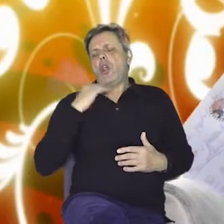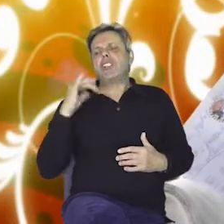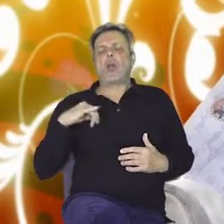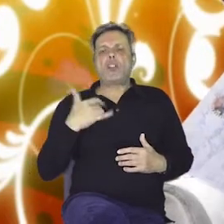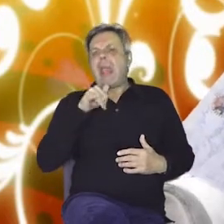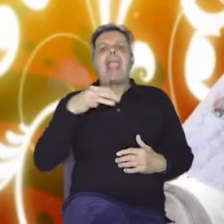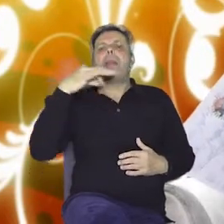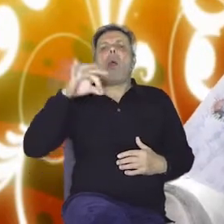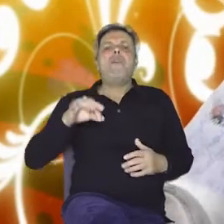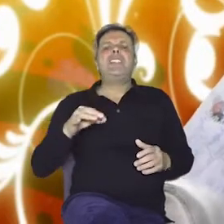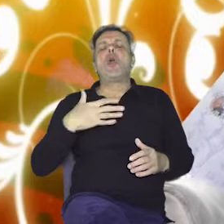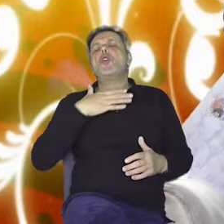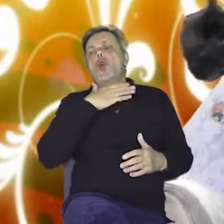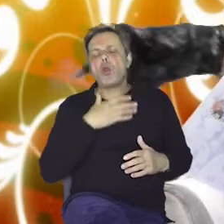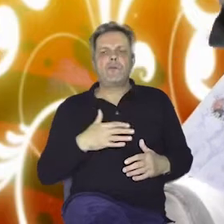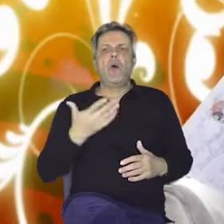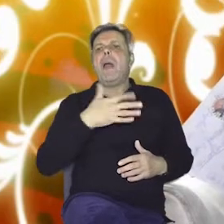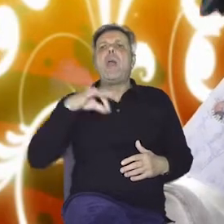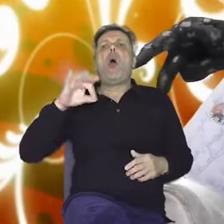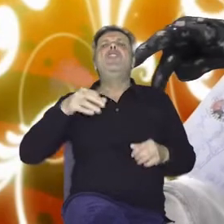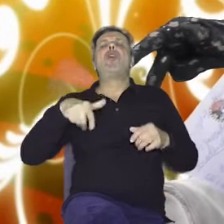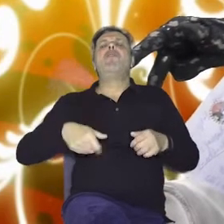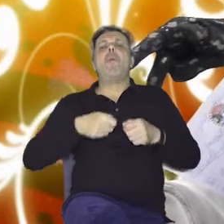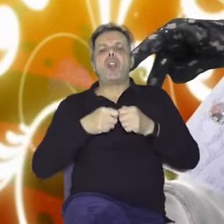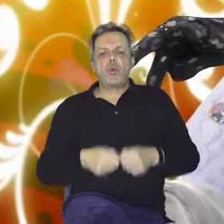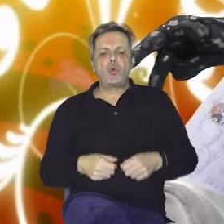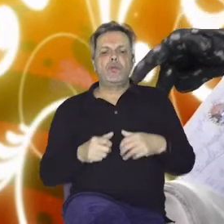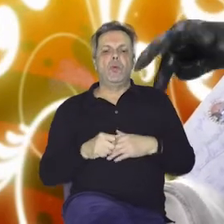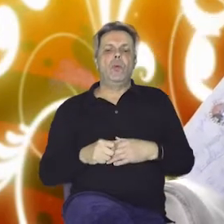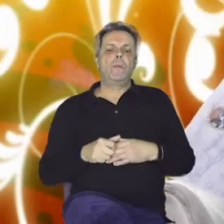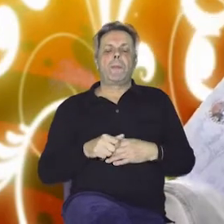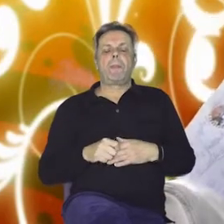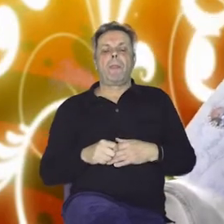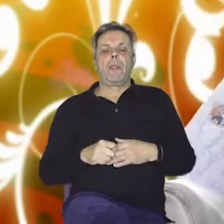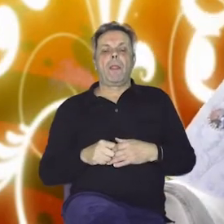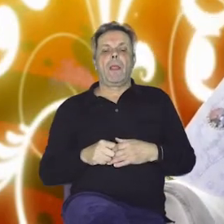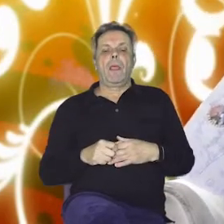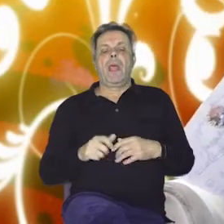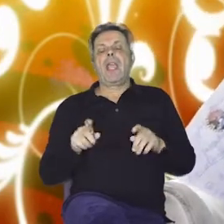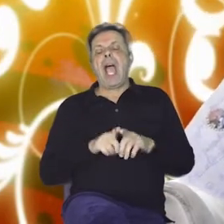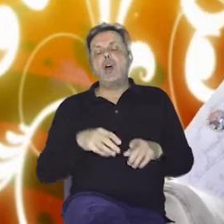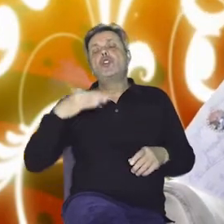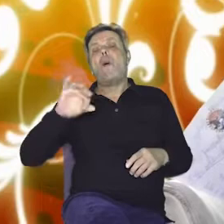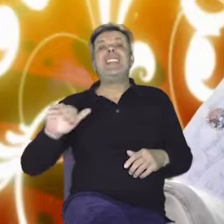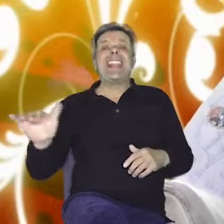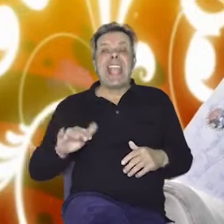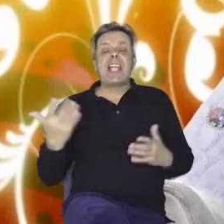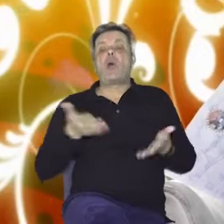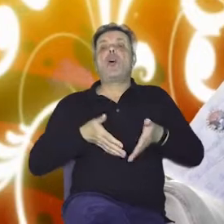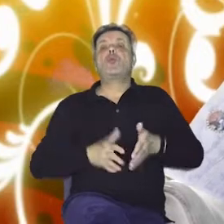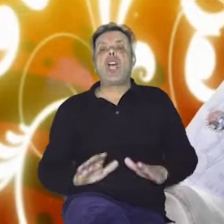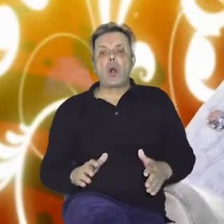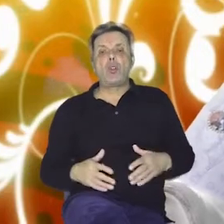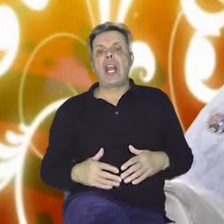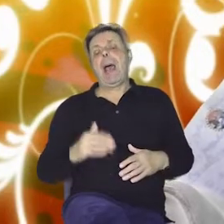ovome školstvu, ne ovisi o ovome društvu, ne ovisi o ovoj egzistenciji, kao što ovise djeca koja su se rodila unazad